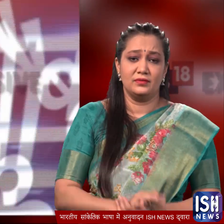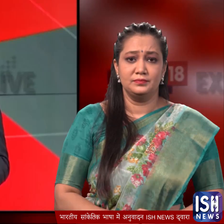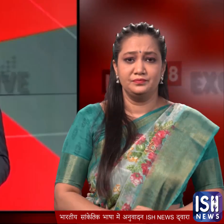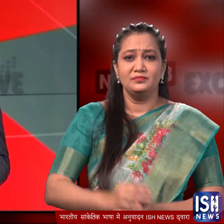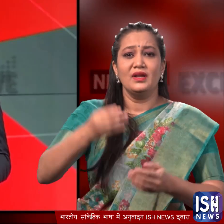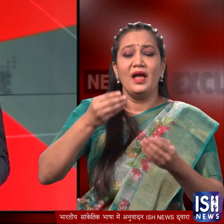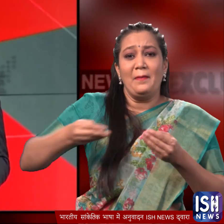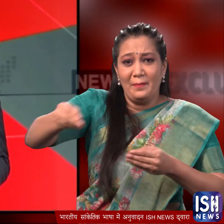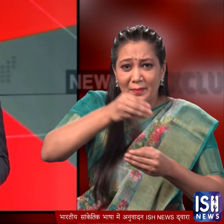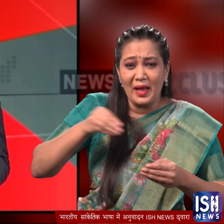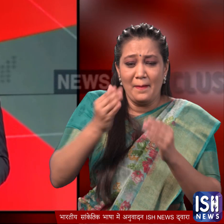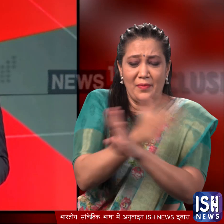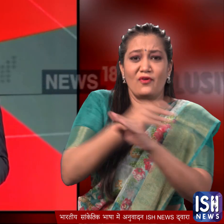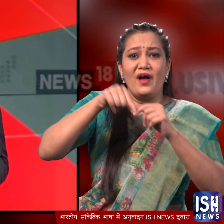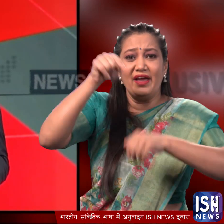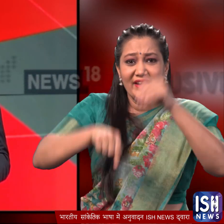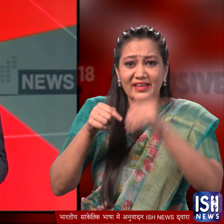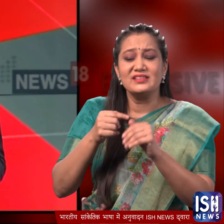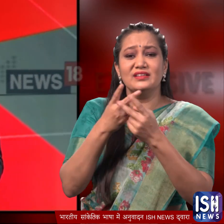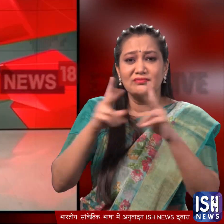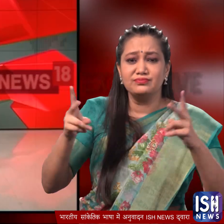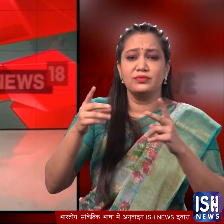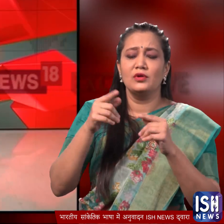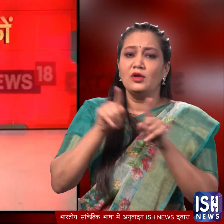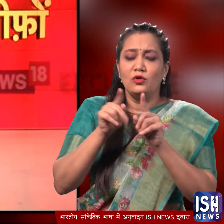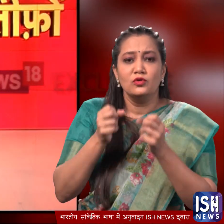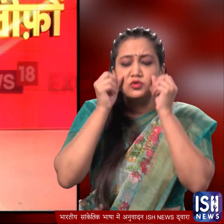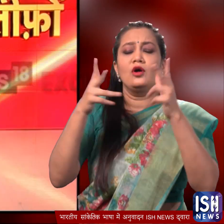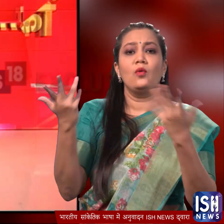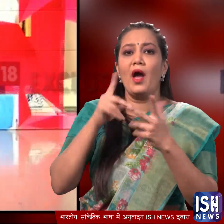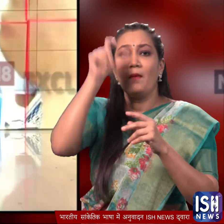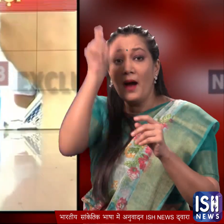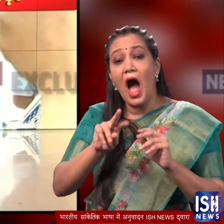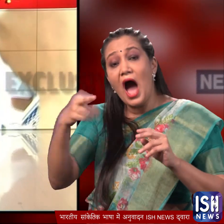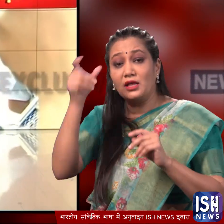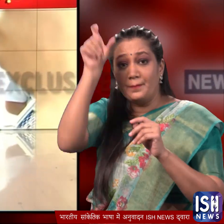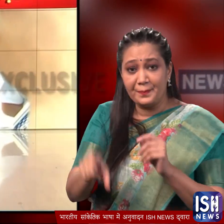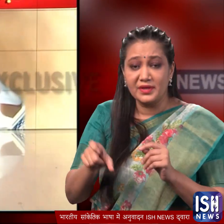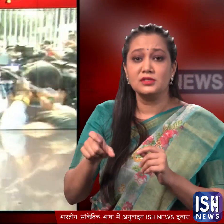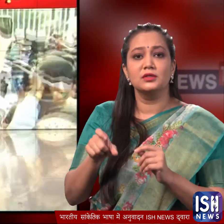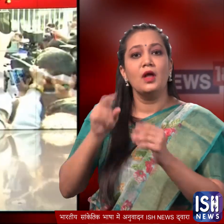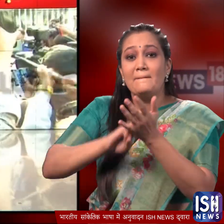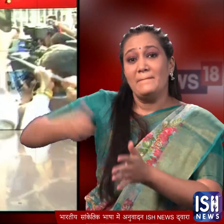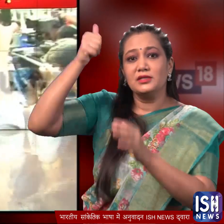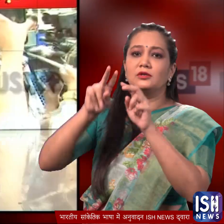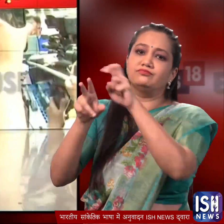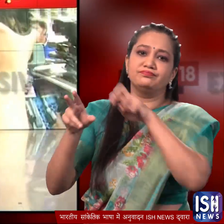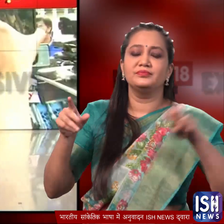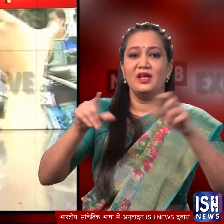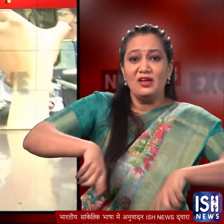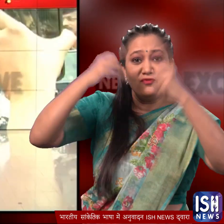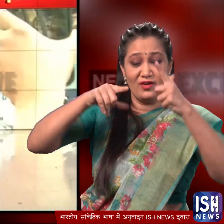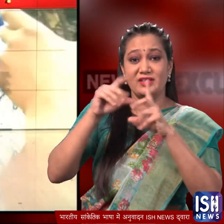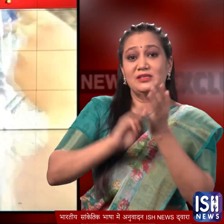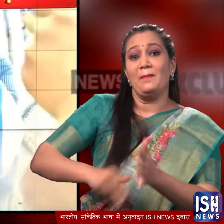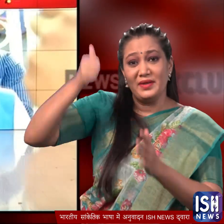बंगाल के चुनावों से ठीक पहले ममता बनर्जी को उस वक्त एक बड़ा झटका लगा जब उनकी कैबिनेट के एक और कद्दावर मंत्री ने इस्तीफा दे दिया।